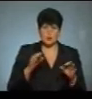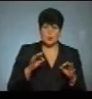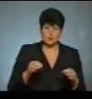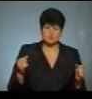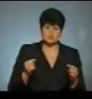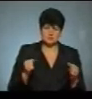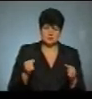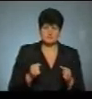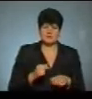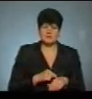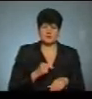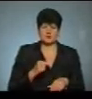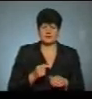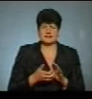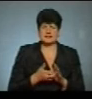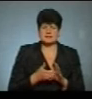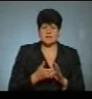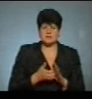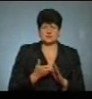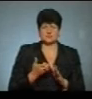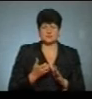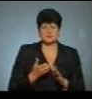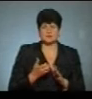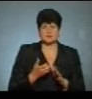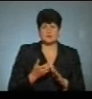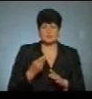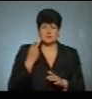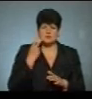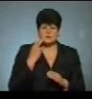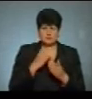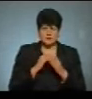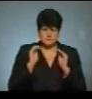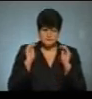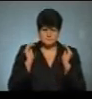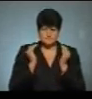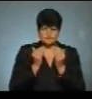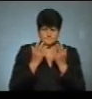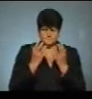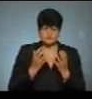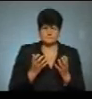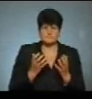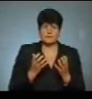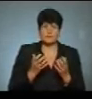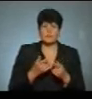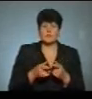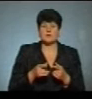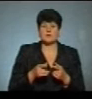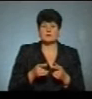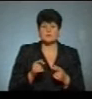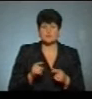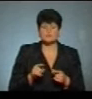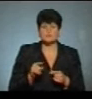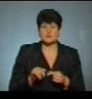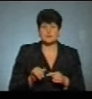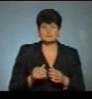не відчувають нестачу або перебувають тотально в замкненому приміщенні цього освітлення, то в